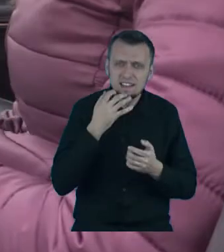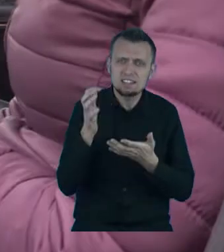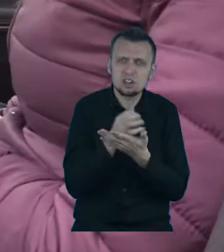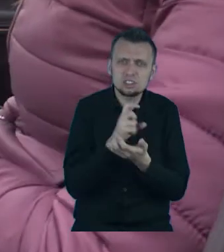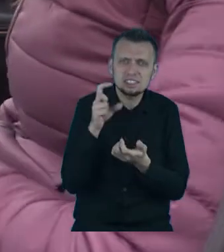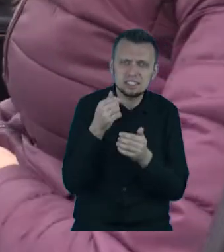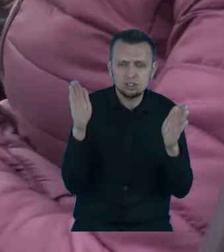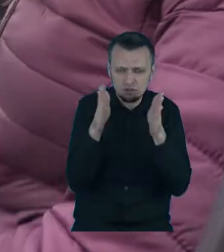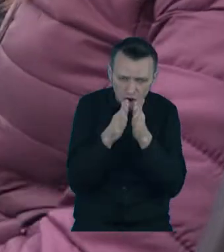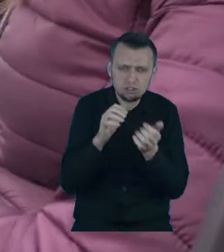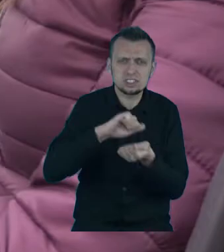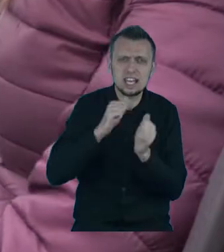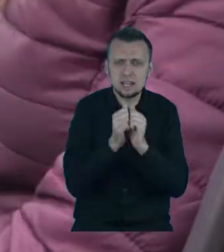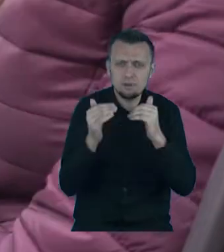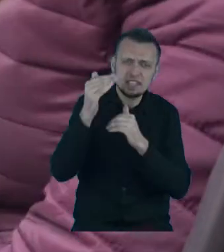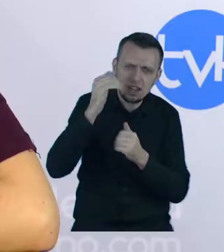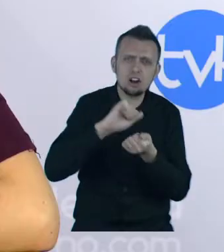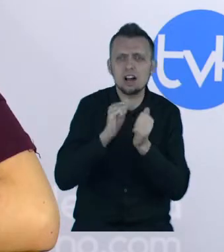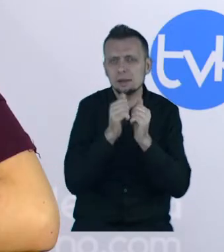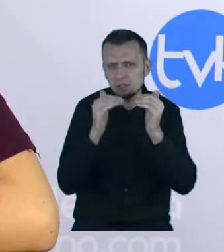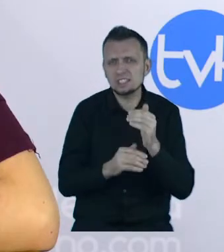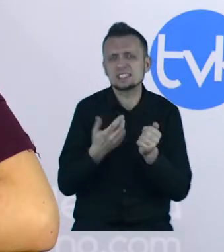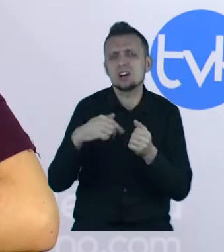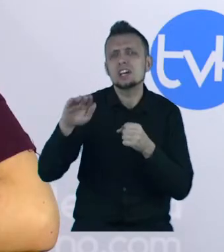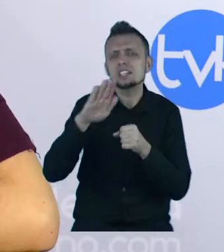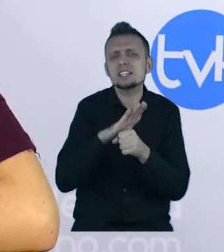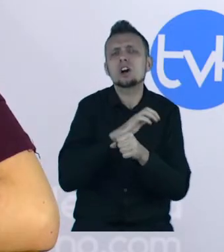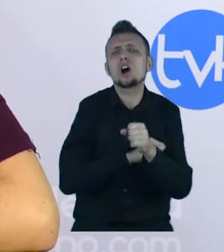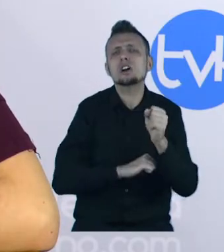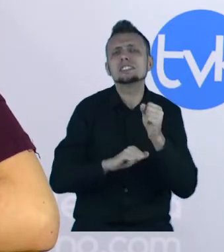Dla Wiadomości Dnia Natalia Gackowska. Dobra pogoda sprzyja